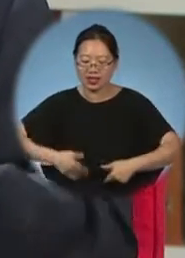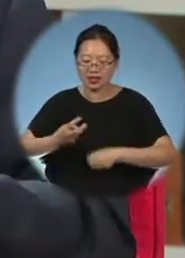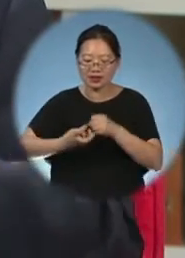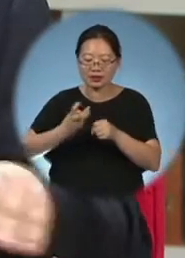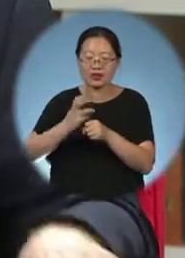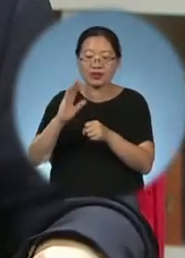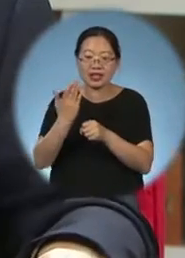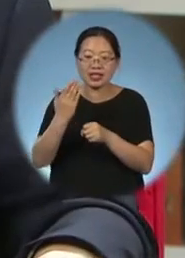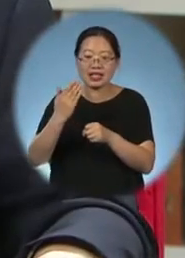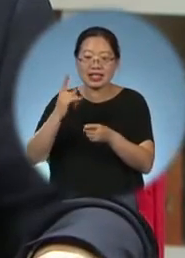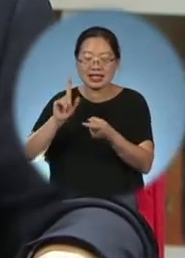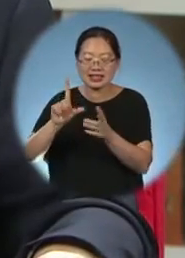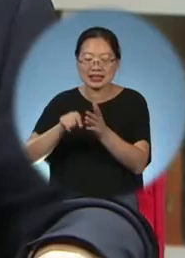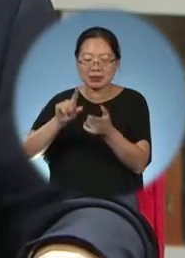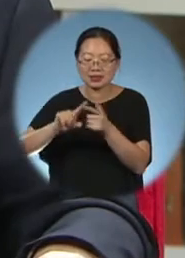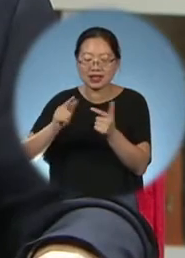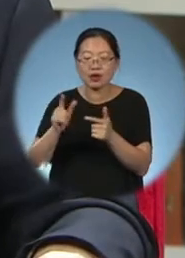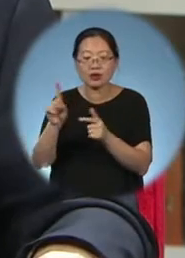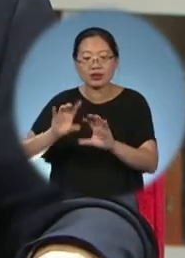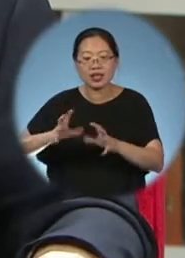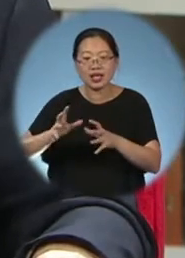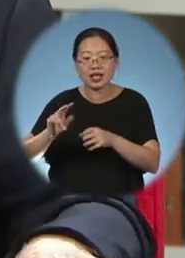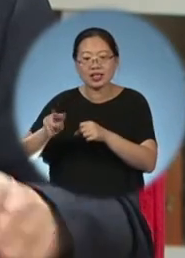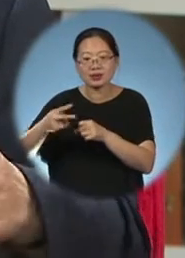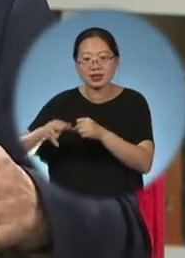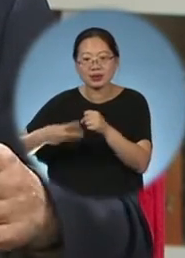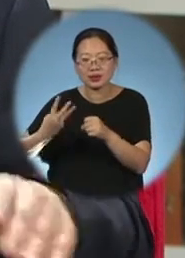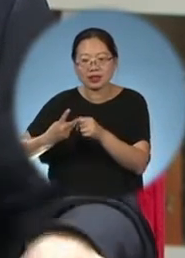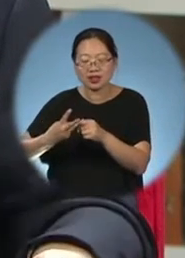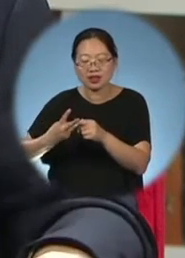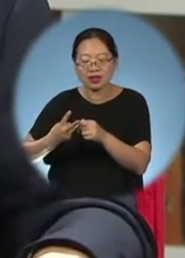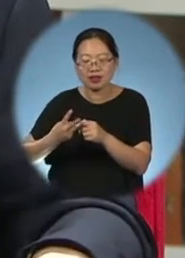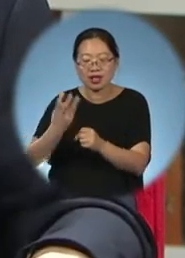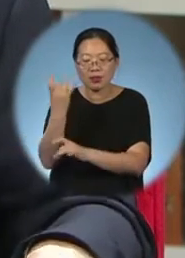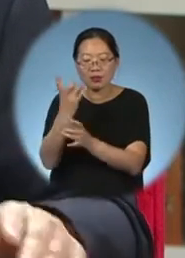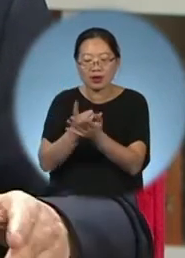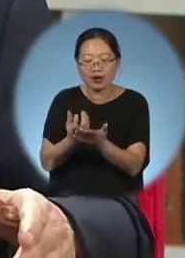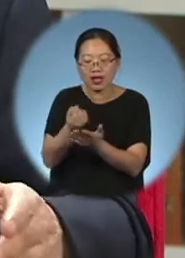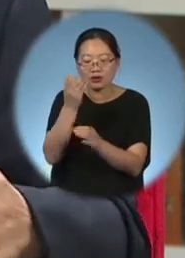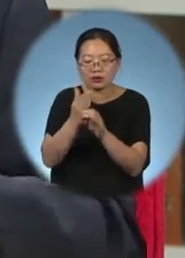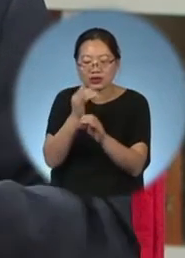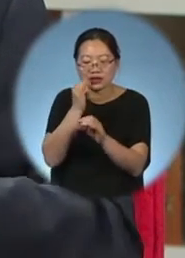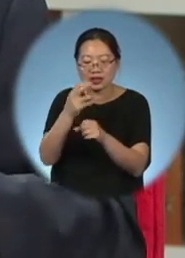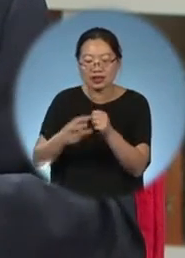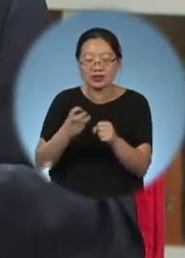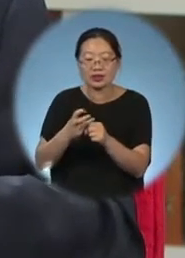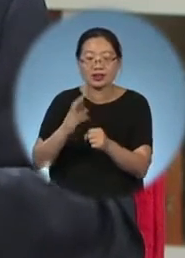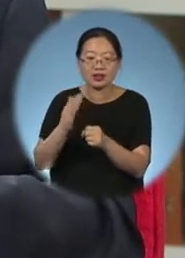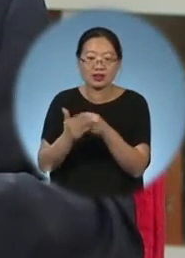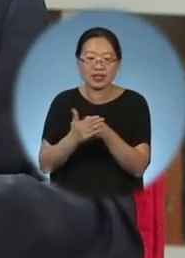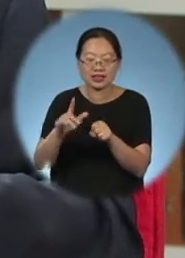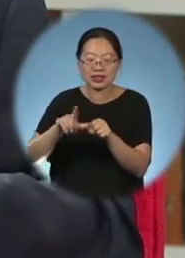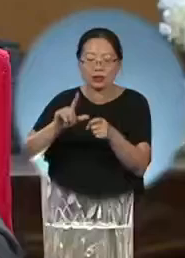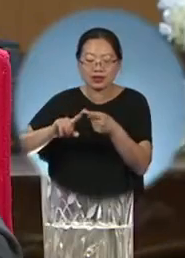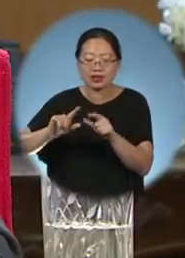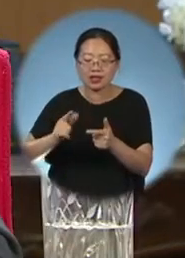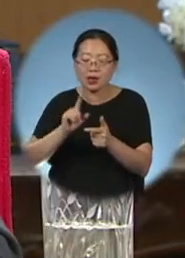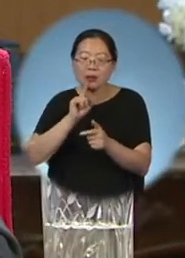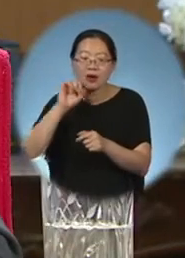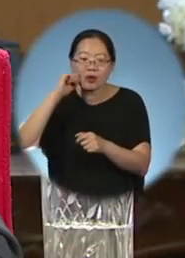됐으니까 시대에 안 맞는다. 아니 어떤 나라든 200년, 300년 되는 헌법 가지고 있는데 우리가 30년 됐다고 시대에 안 맞는다 이렇게 말하기는